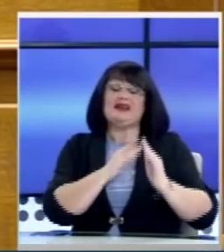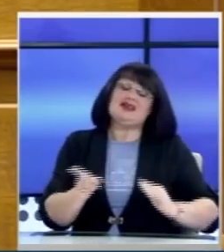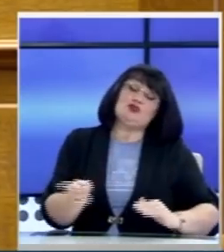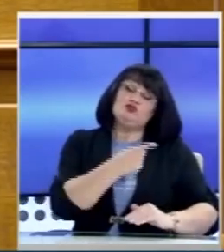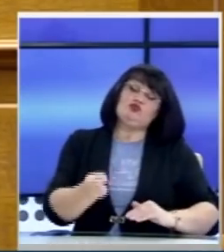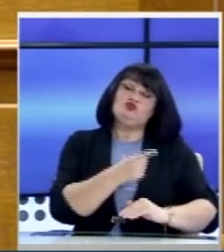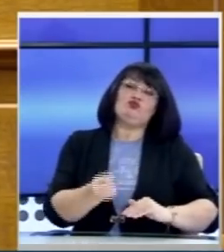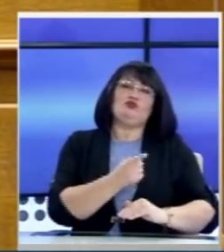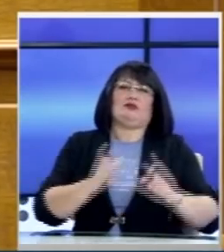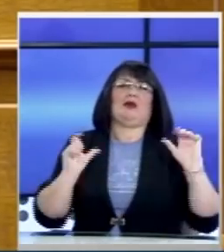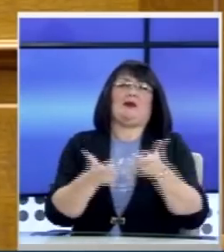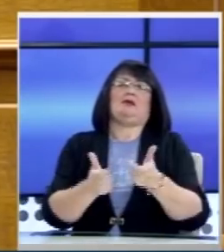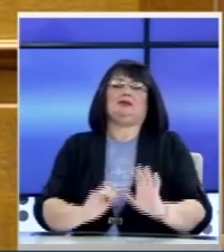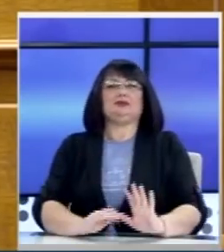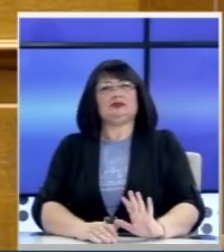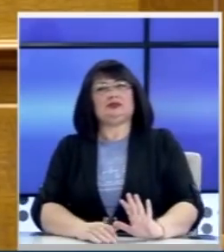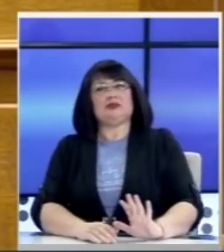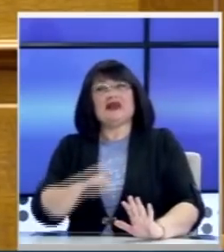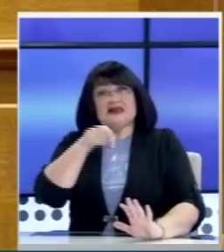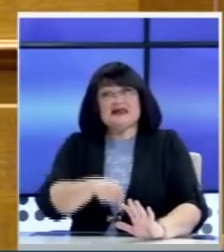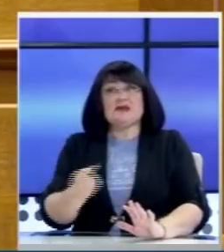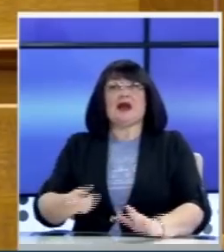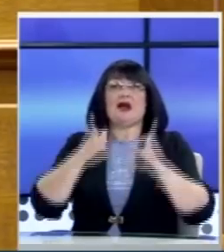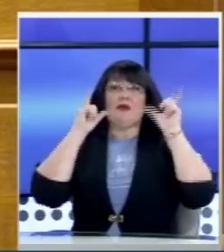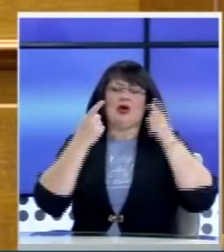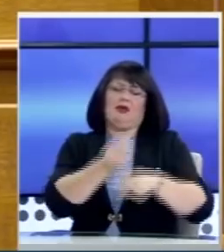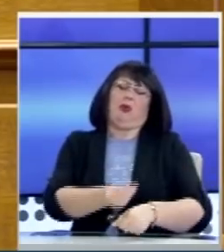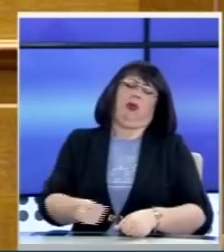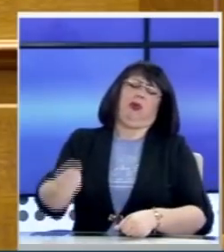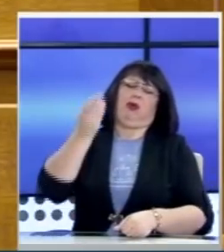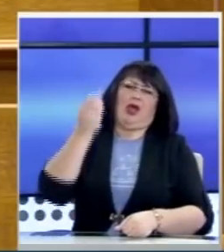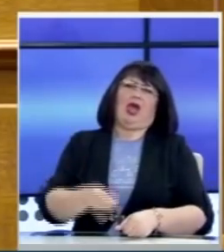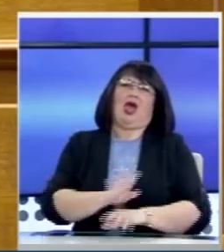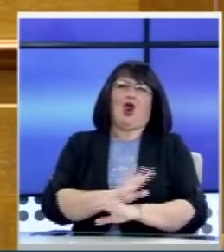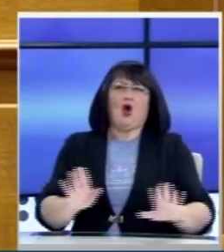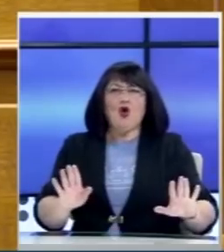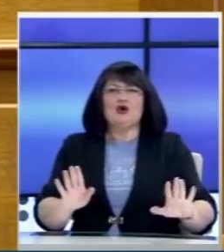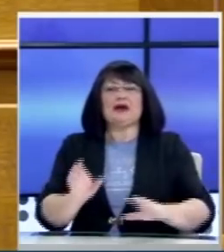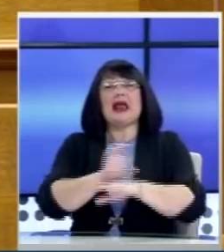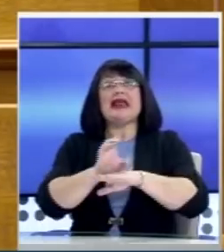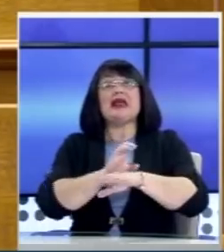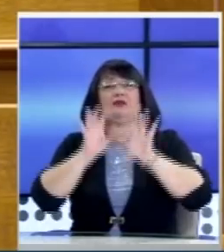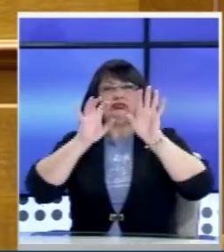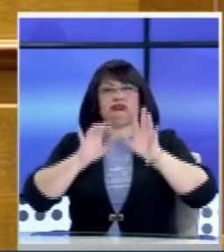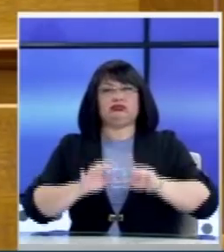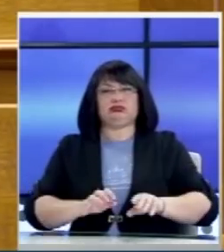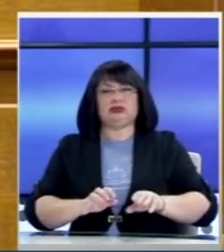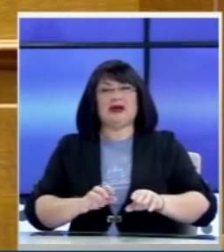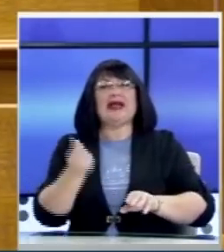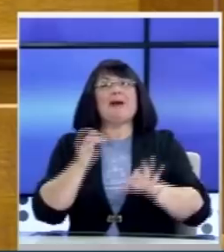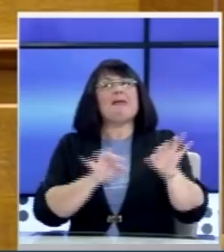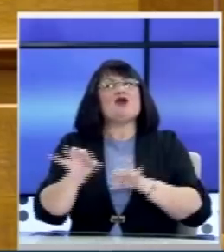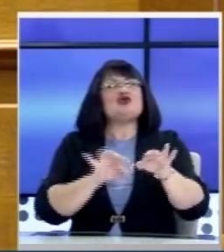από καιρό, η κυβέρνηση της Νέας Δημοκρατίας το τερματίζει. Φέρνει τον ηλεκτρονικό υπολογισμό των